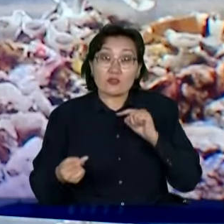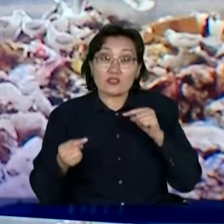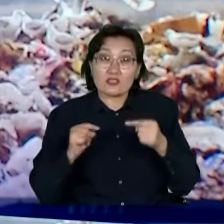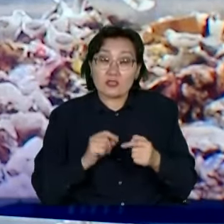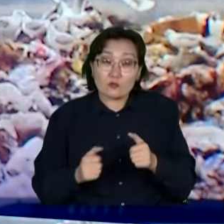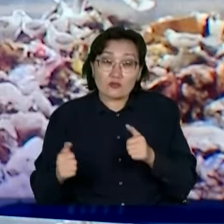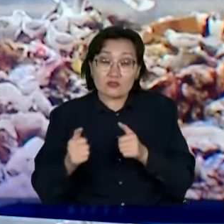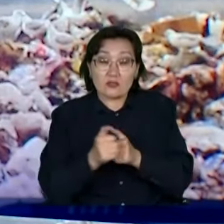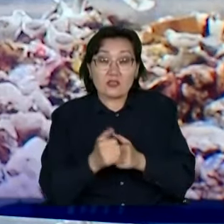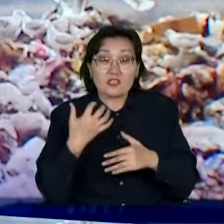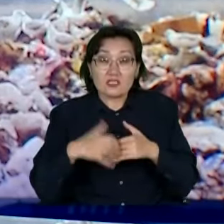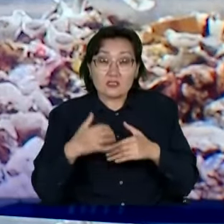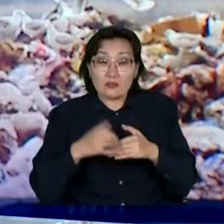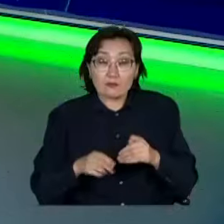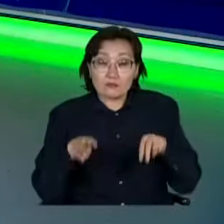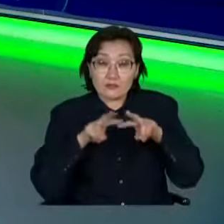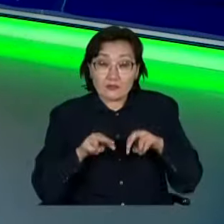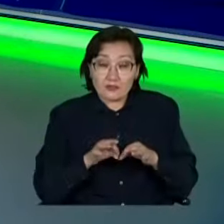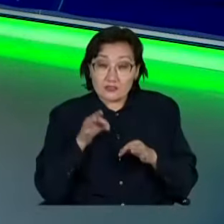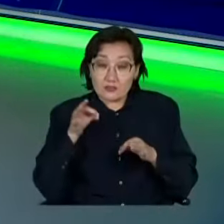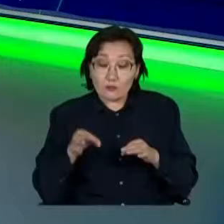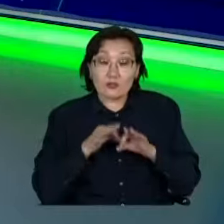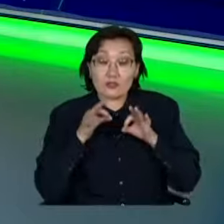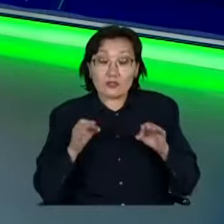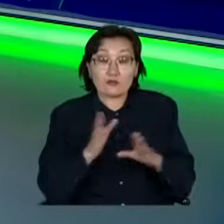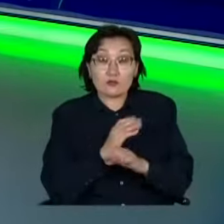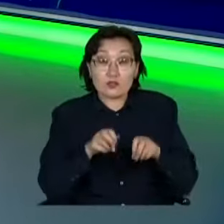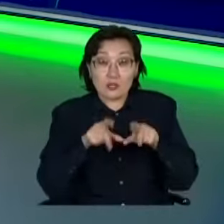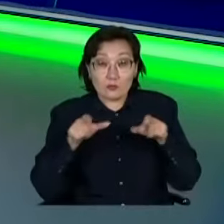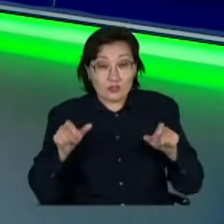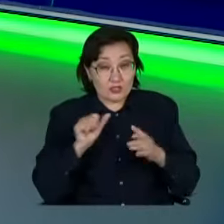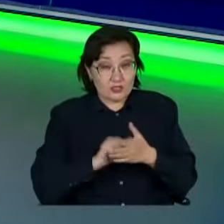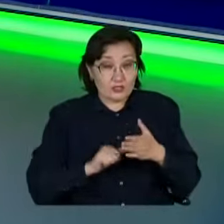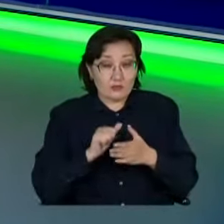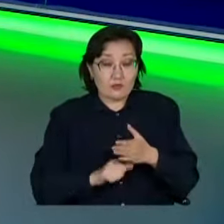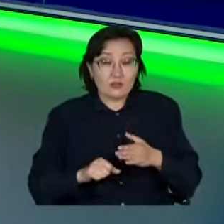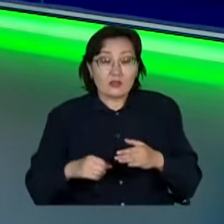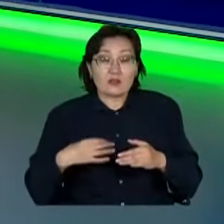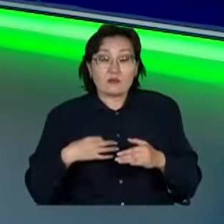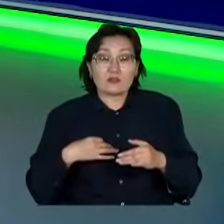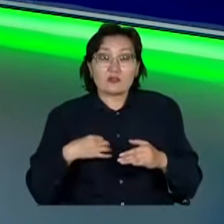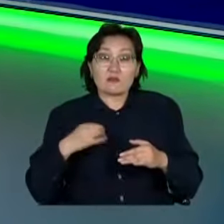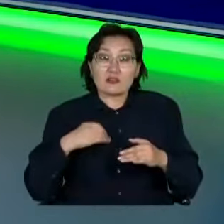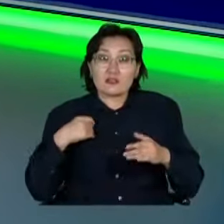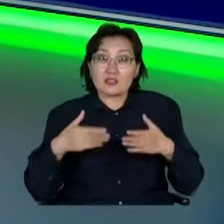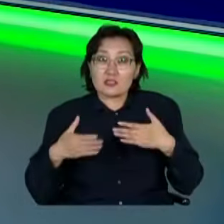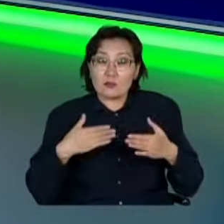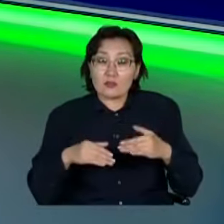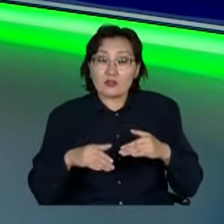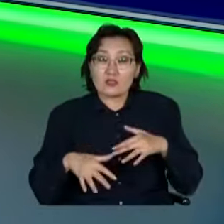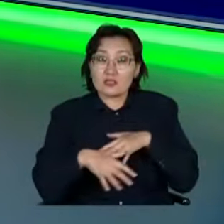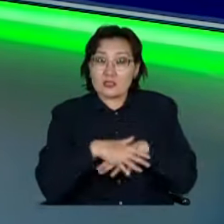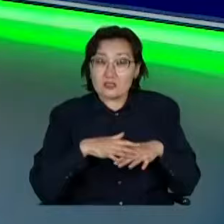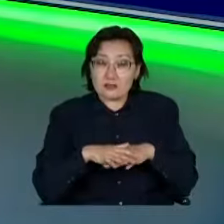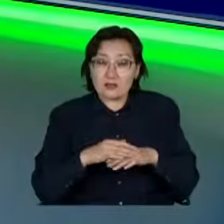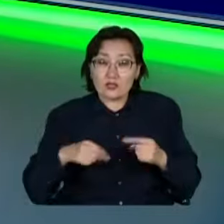среди проверенных регионов. По словам экологов, причина в халатном отношении казахстанцев к окружающей среде.